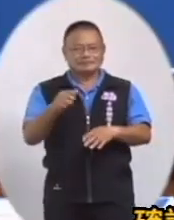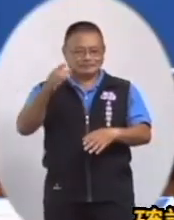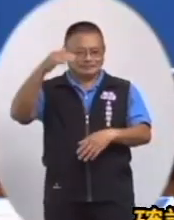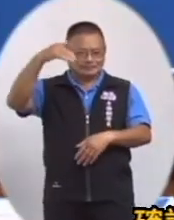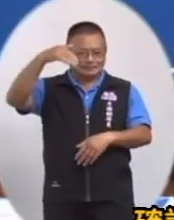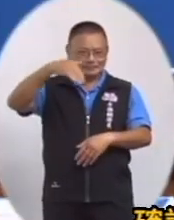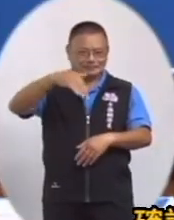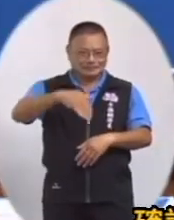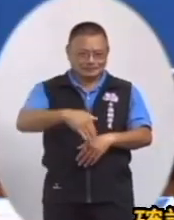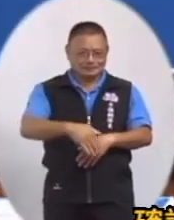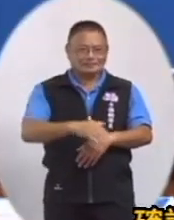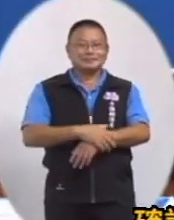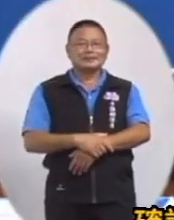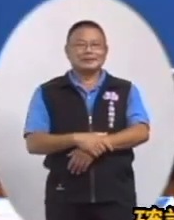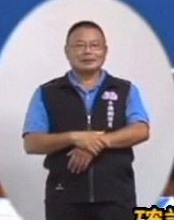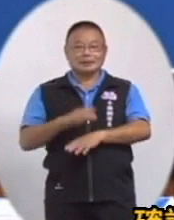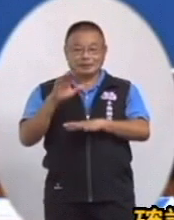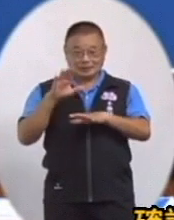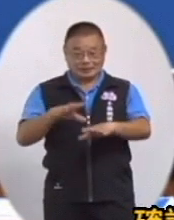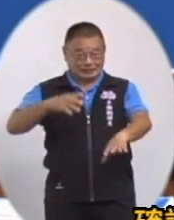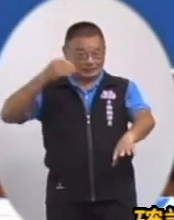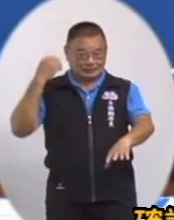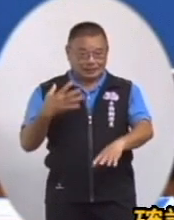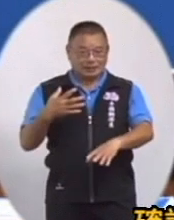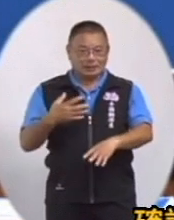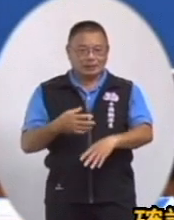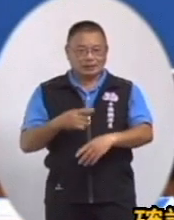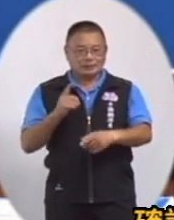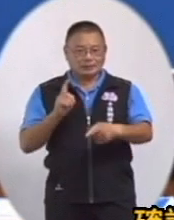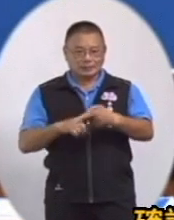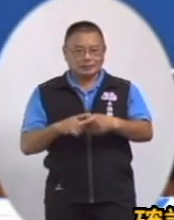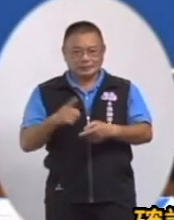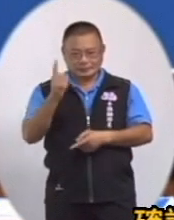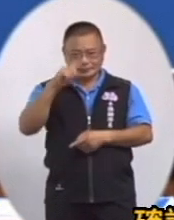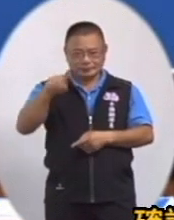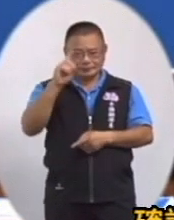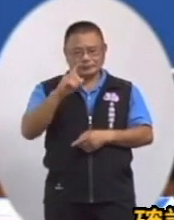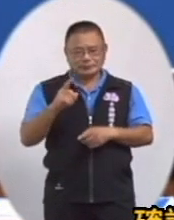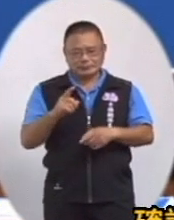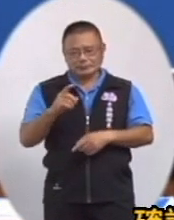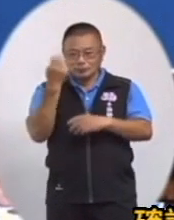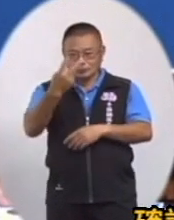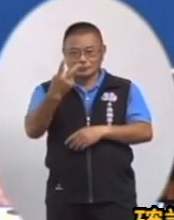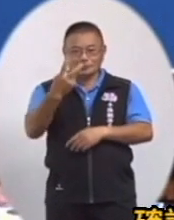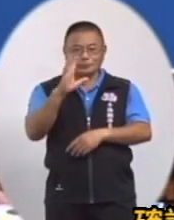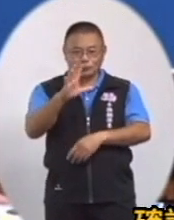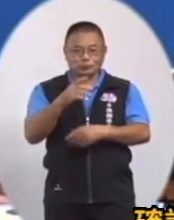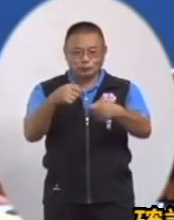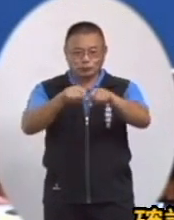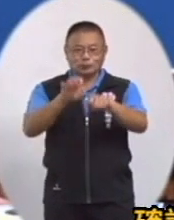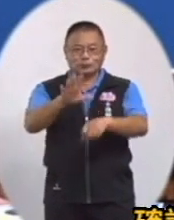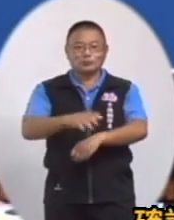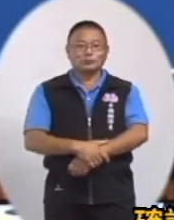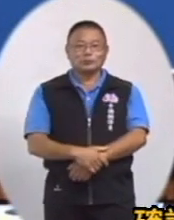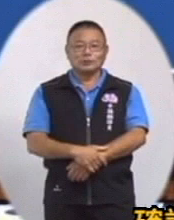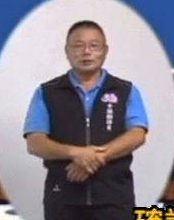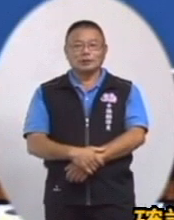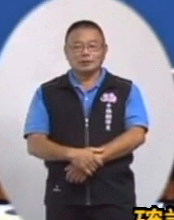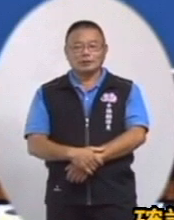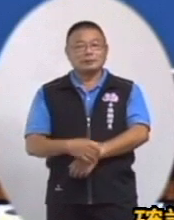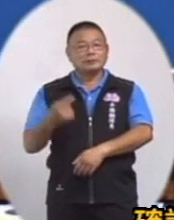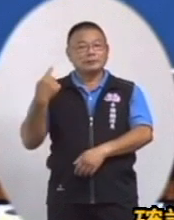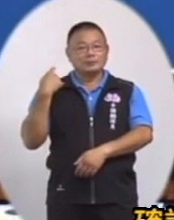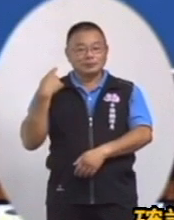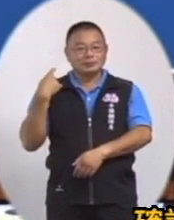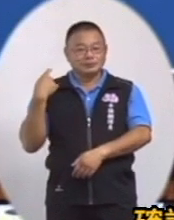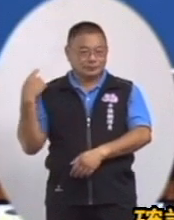好，来，我们呢今天呢最新的一个病例数是在1089例。好，来，我们来看看昨